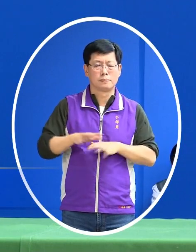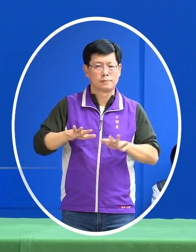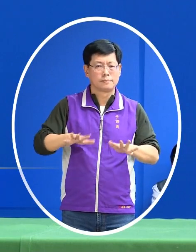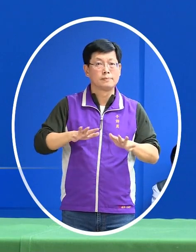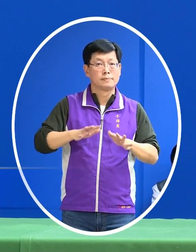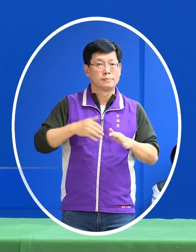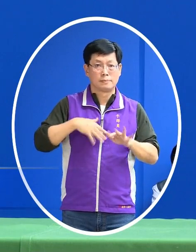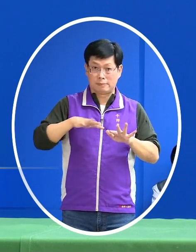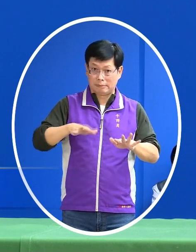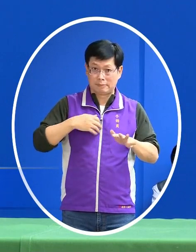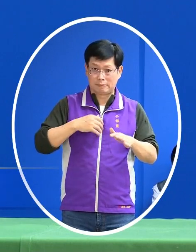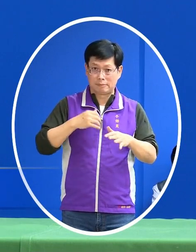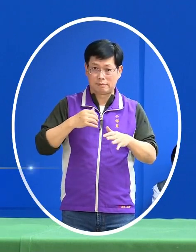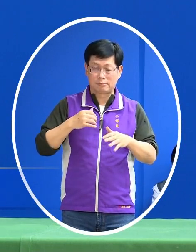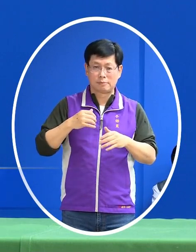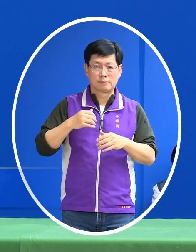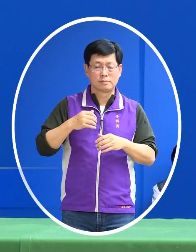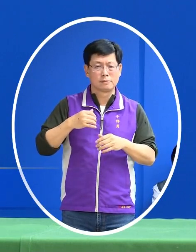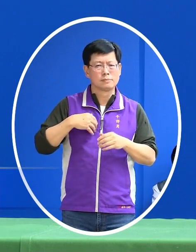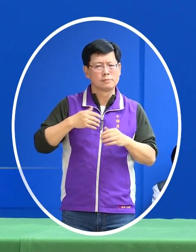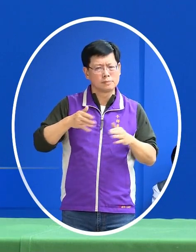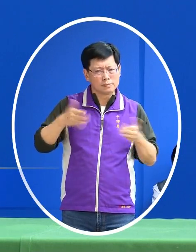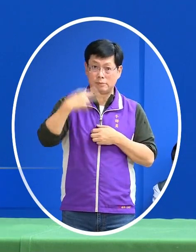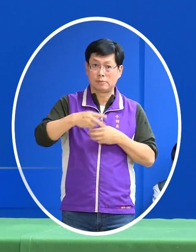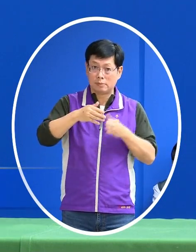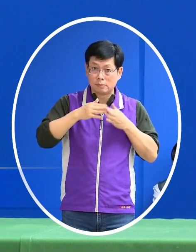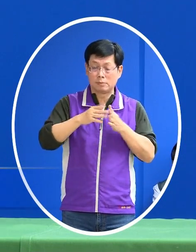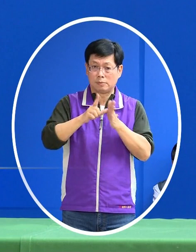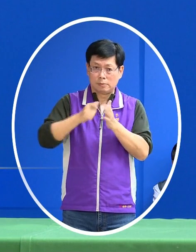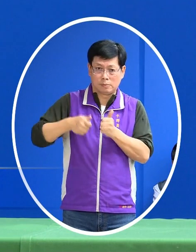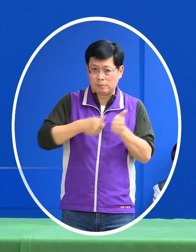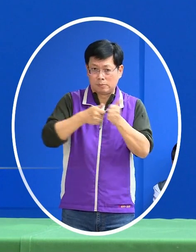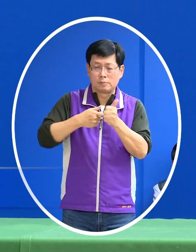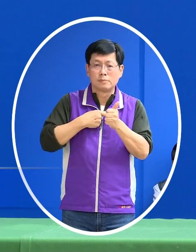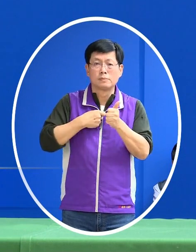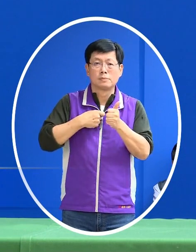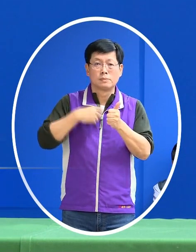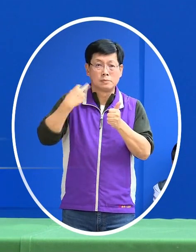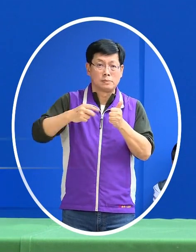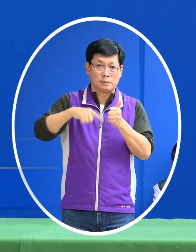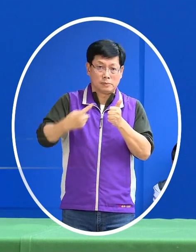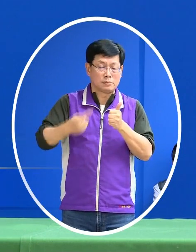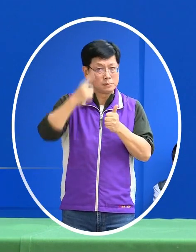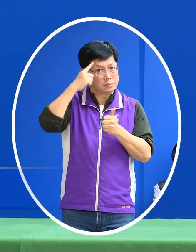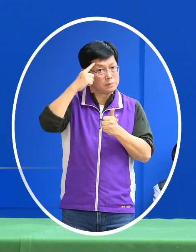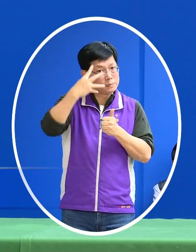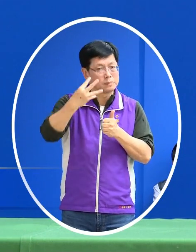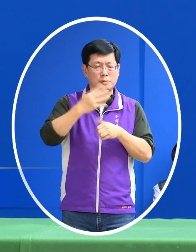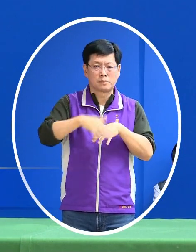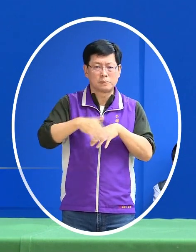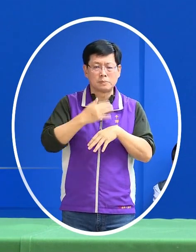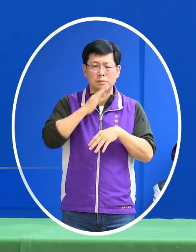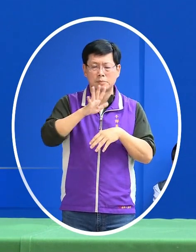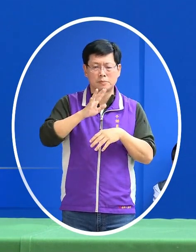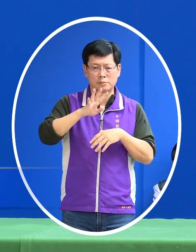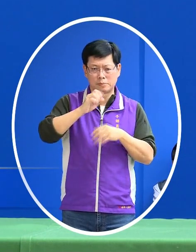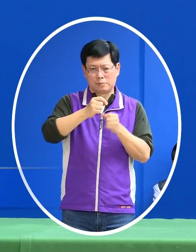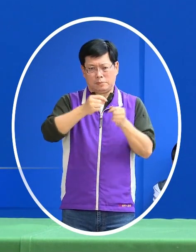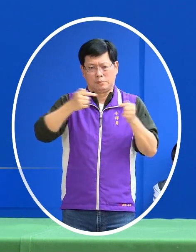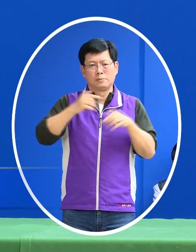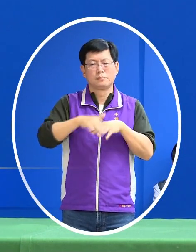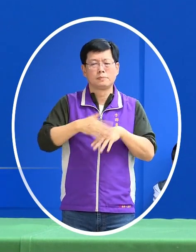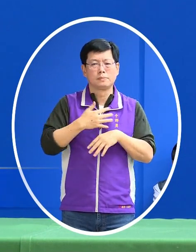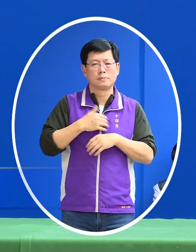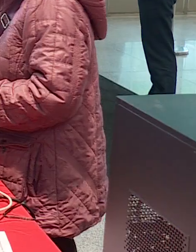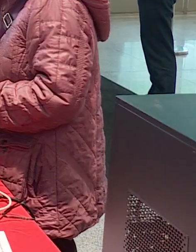以目前是症状还算轻微，密切的追踪再下来的几天会不会有状况有改变的这